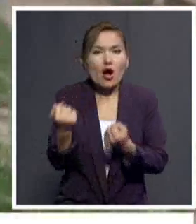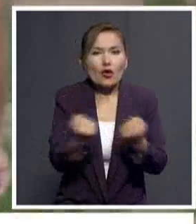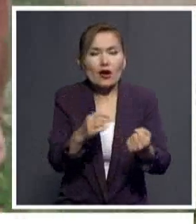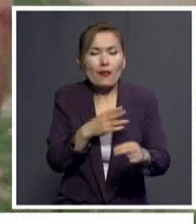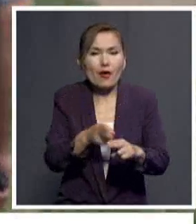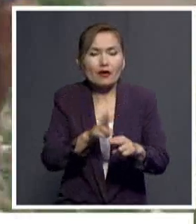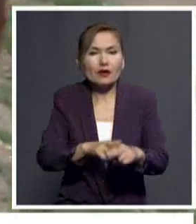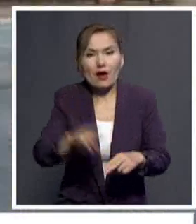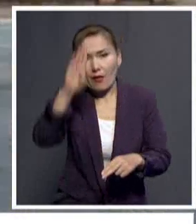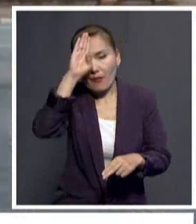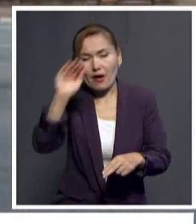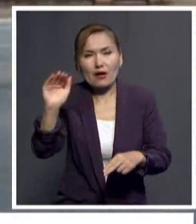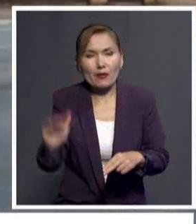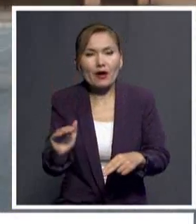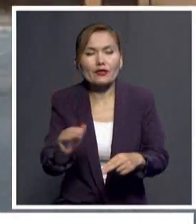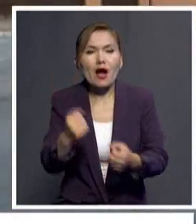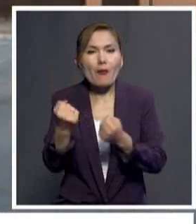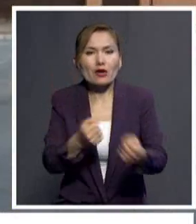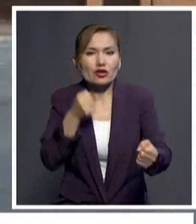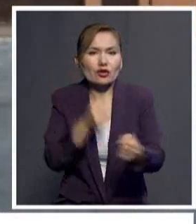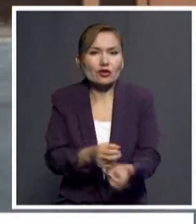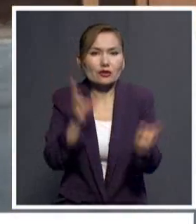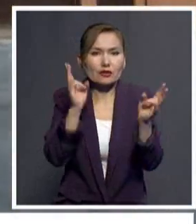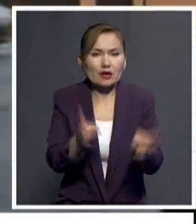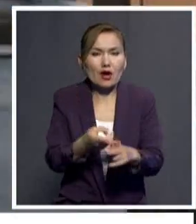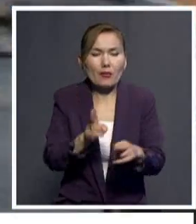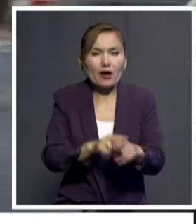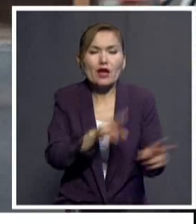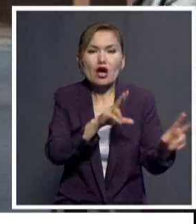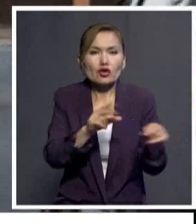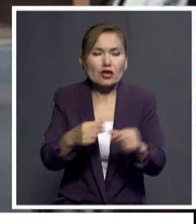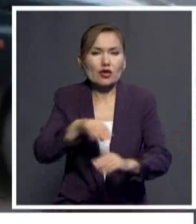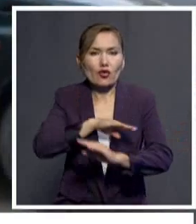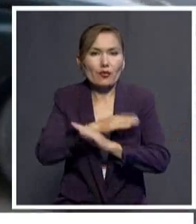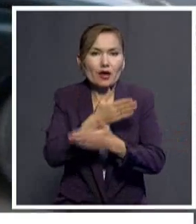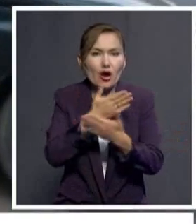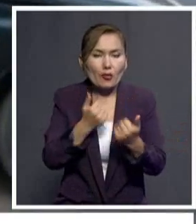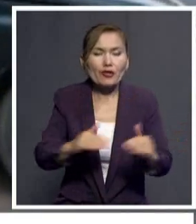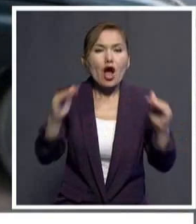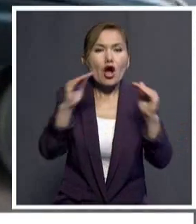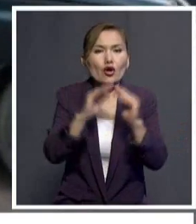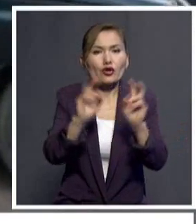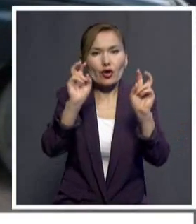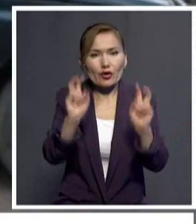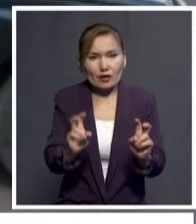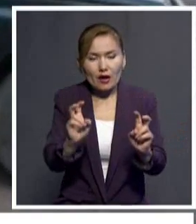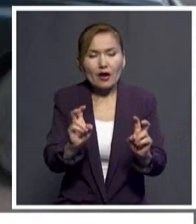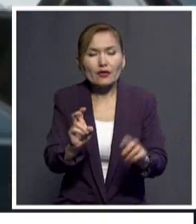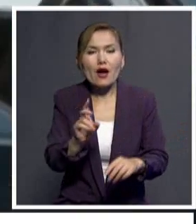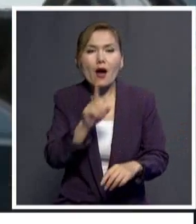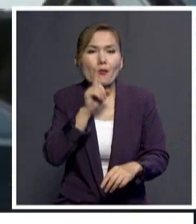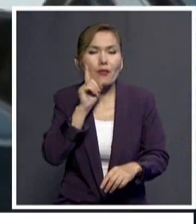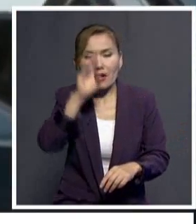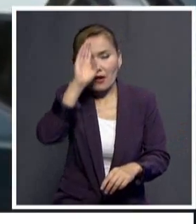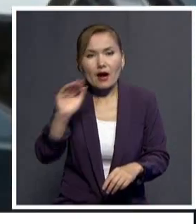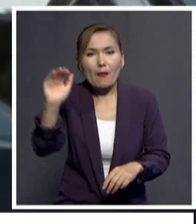жеңіл көлігімен соқтығысады. Автокөлікке зақым келгені болмаса, адамдар дін аман. Үйде көбейту кестесін жаттап отырған баламның көшеге қалай